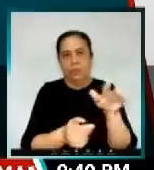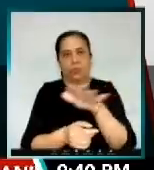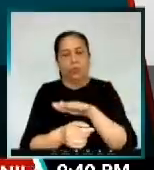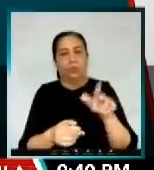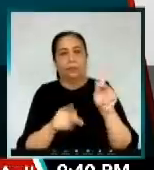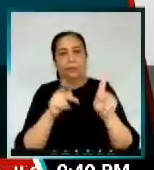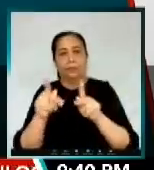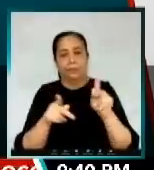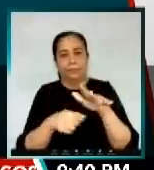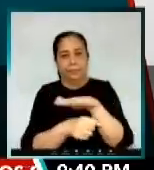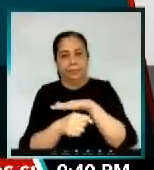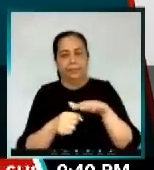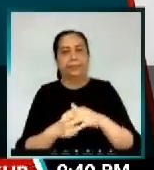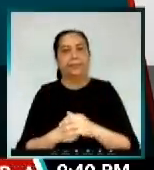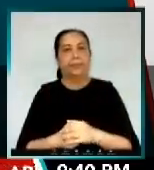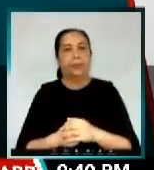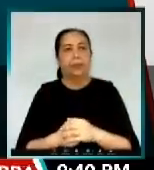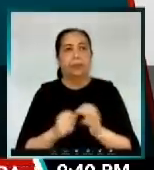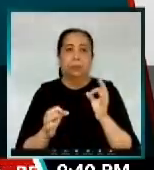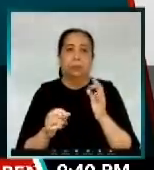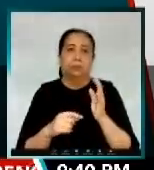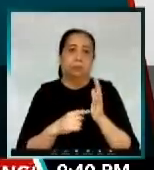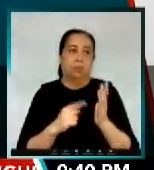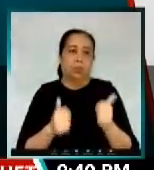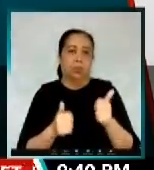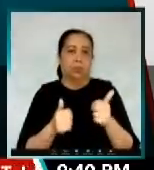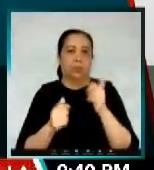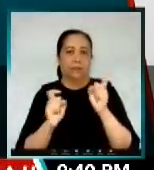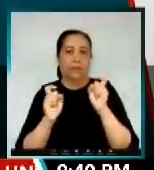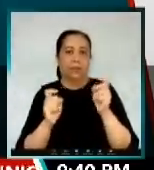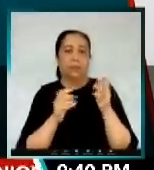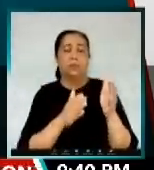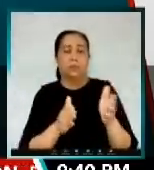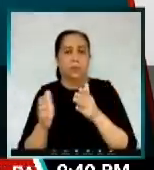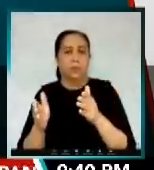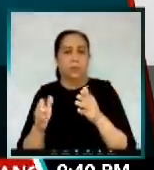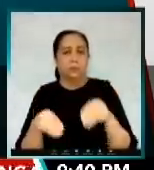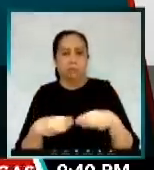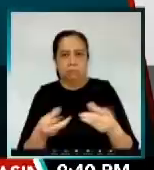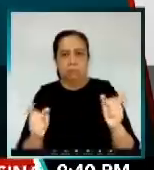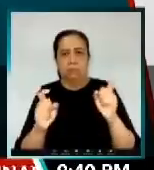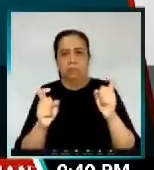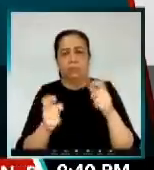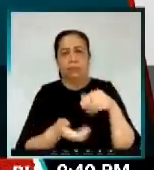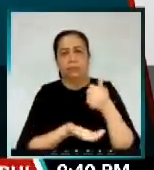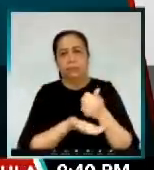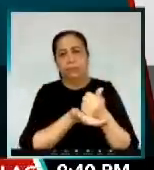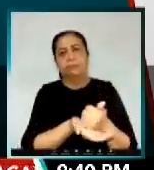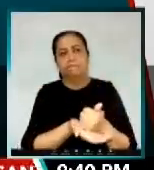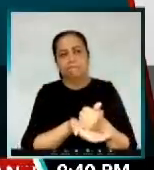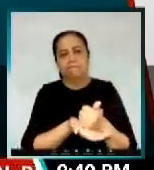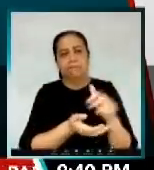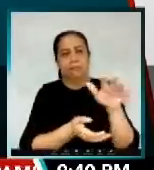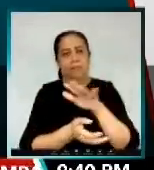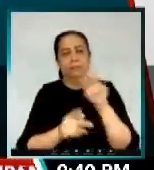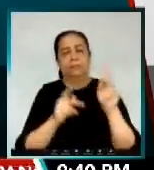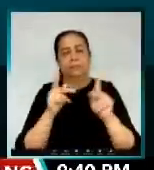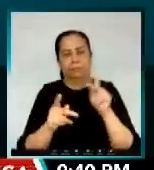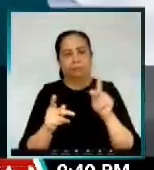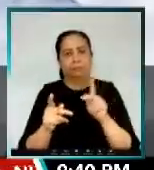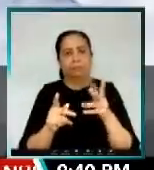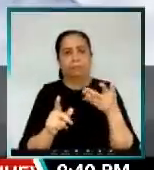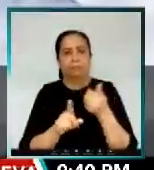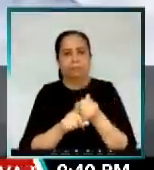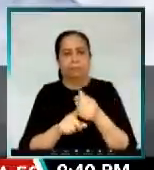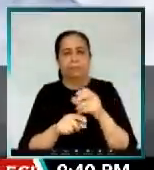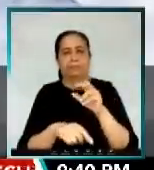po. Kung alin po ang pinakamabilis na paraan na makarating kaagad ang ayuda sa ating mga kababayan na apektuhan ng ECQ.